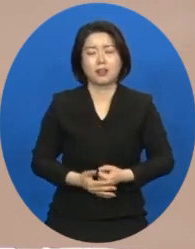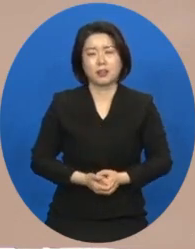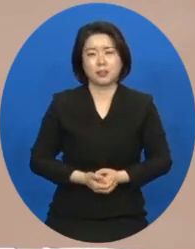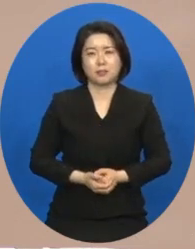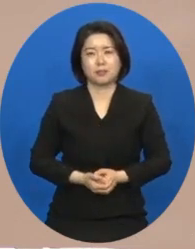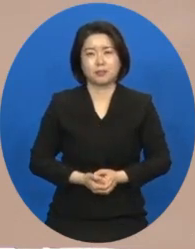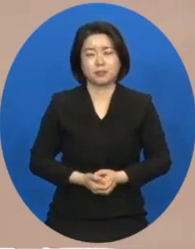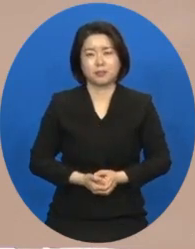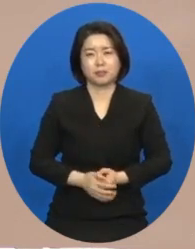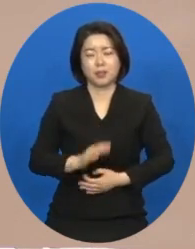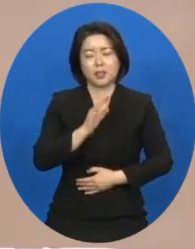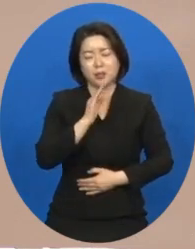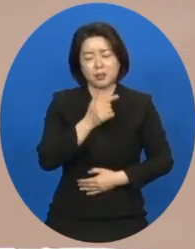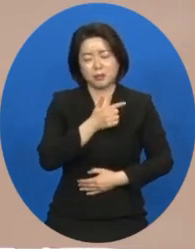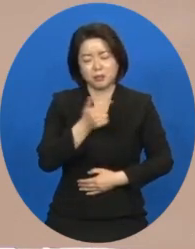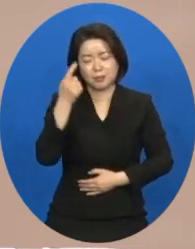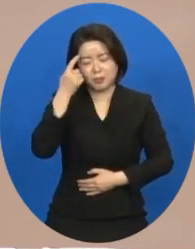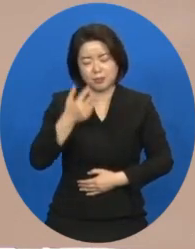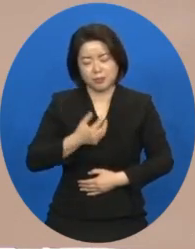너무나 큰 충격이었어요.